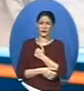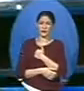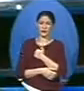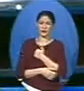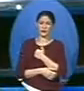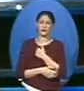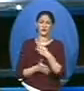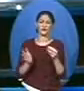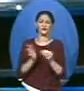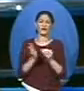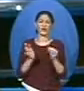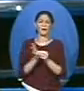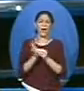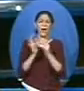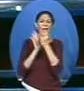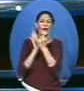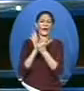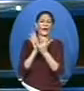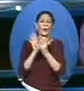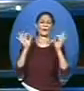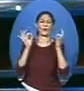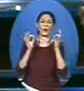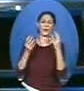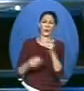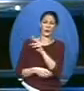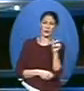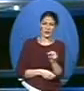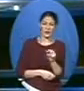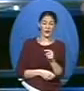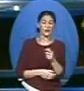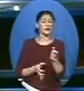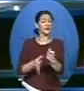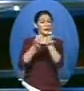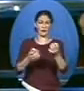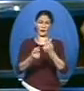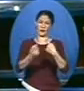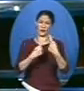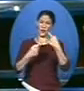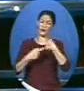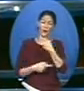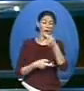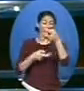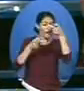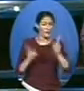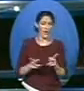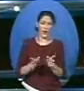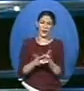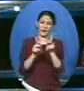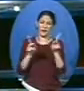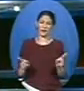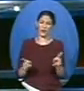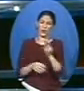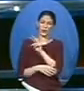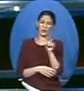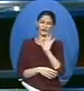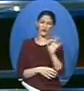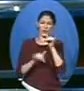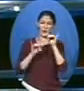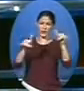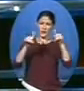למה ללכת בדרך של חקיקה? בוא נפתח בדיאלוג, אני אומר לך, אפשר לפתור את הסוגיה הזאת של קריאת המואזין